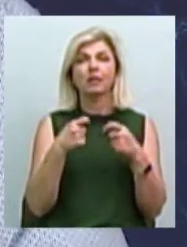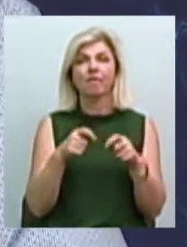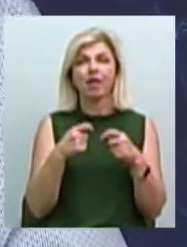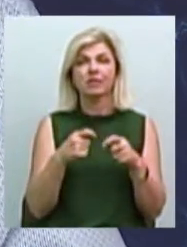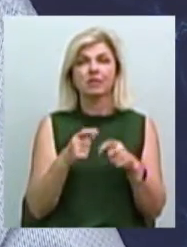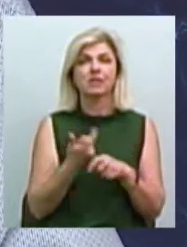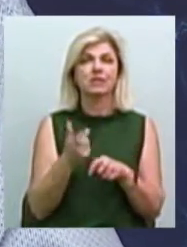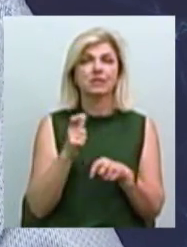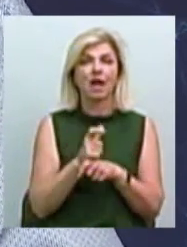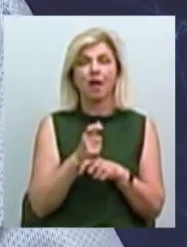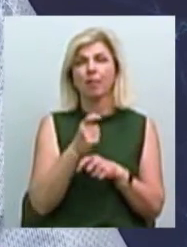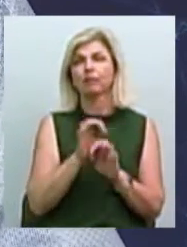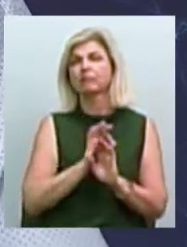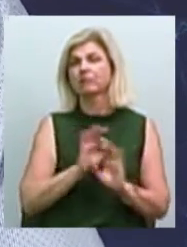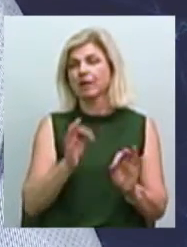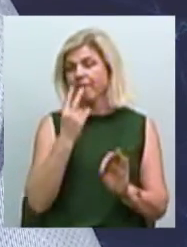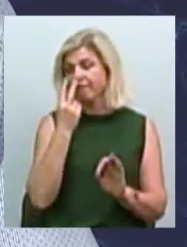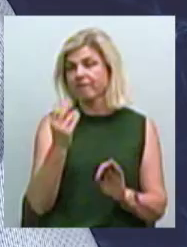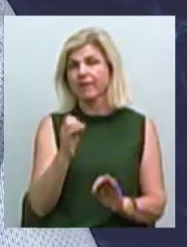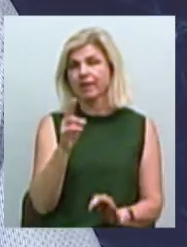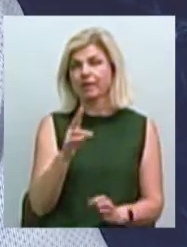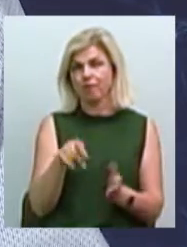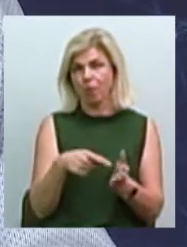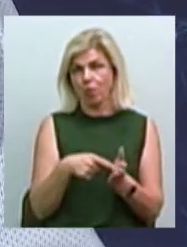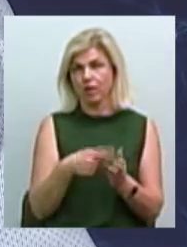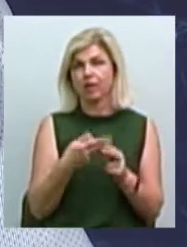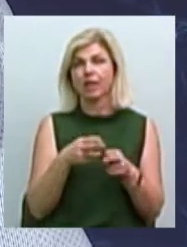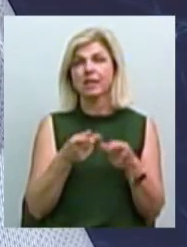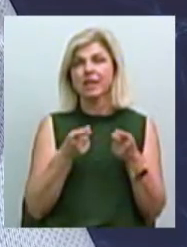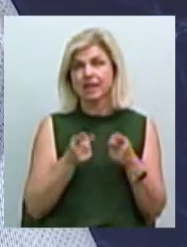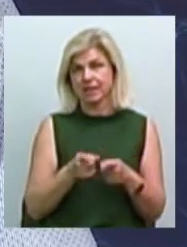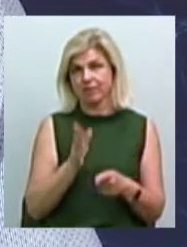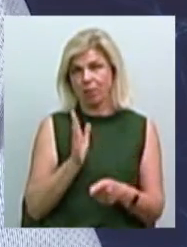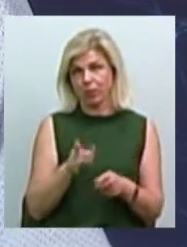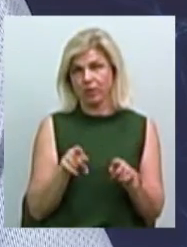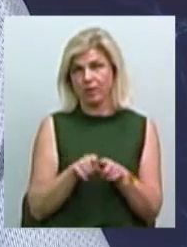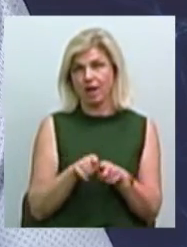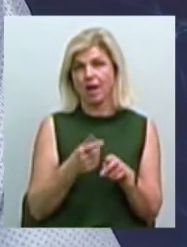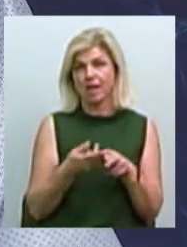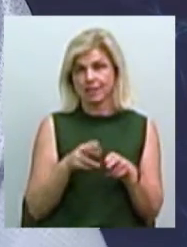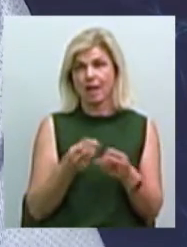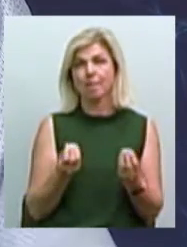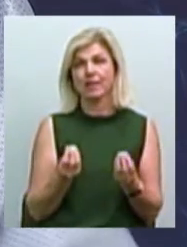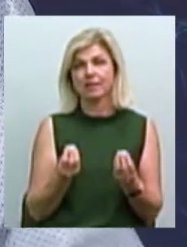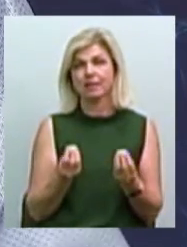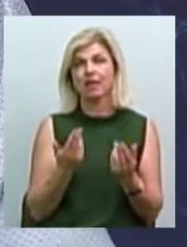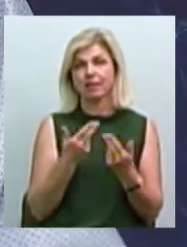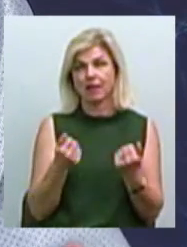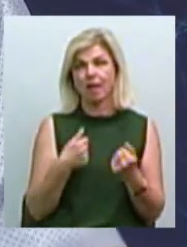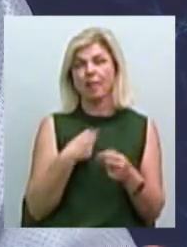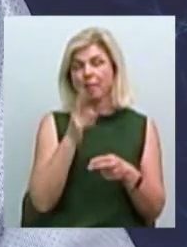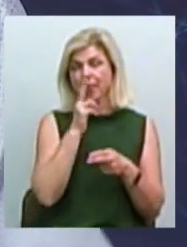«самый потрясающий вид в городе». И это будет действительно так. И это будет бизнес. Да, мы потеряем обсерваторию, которая